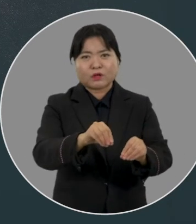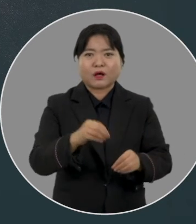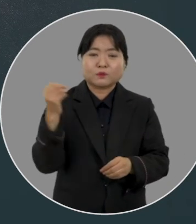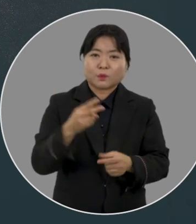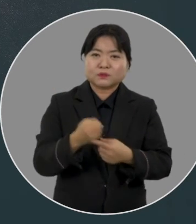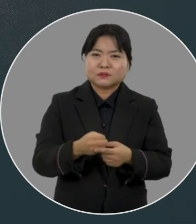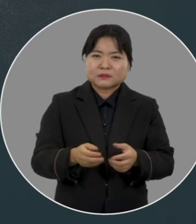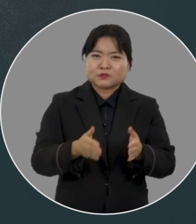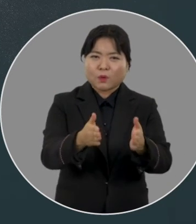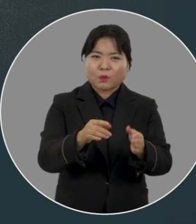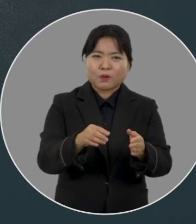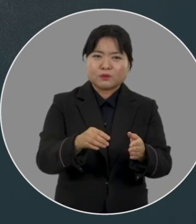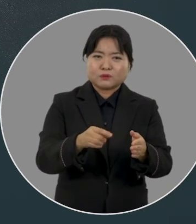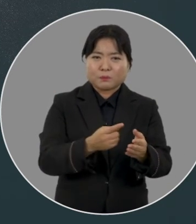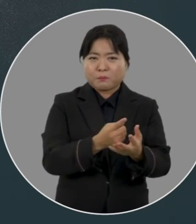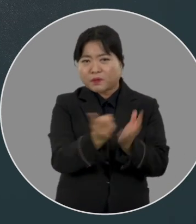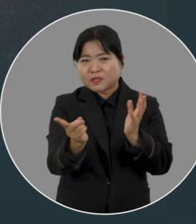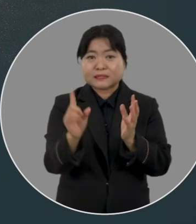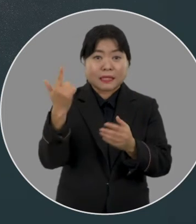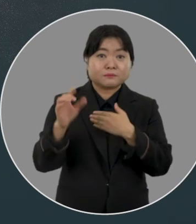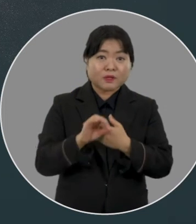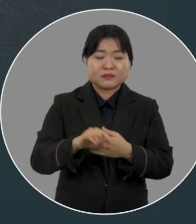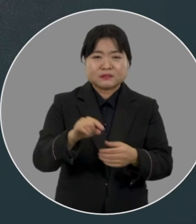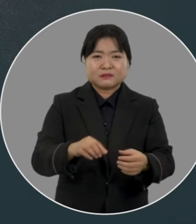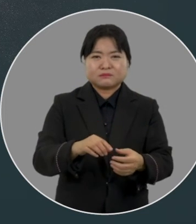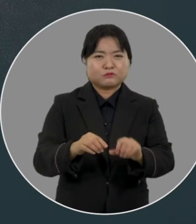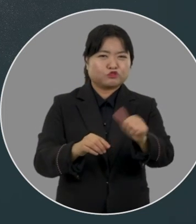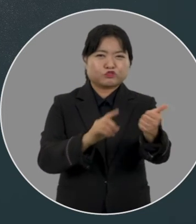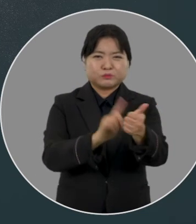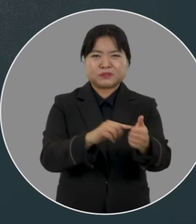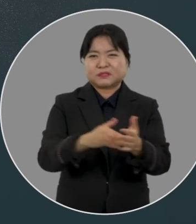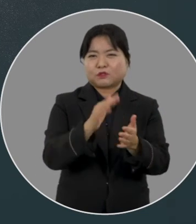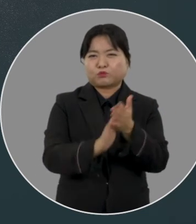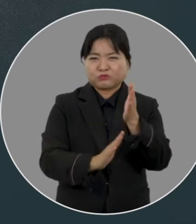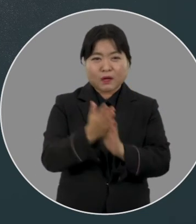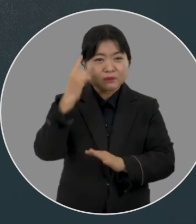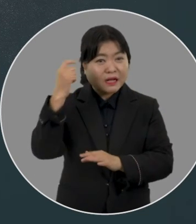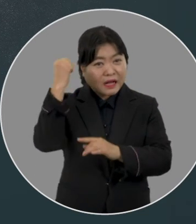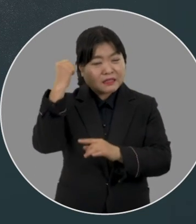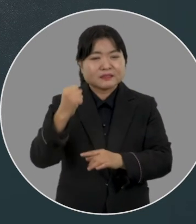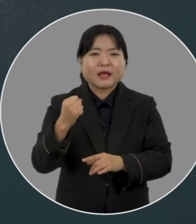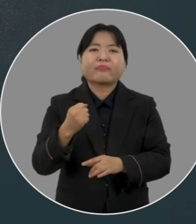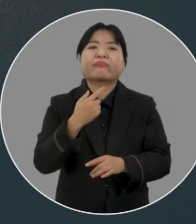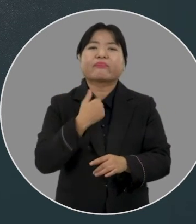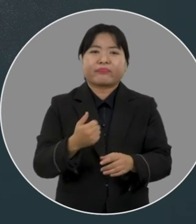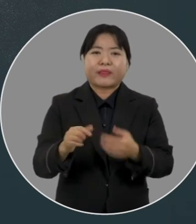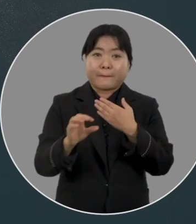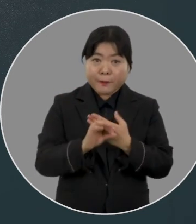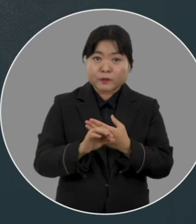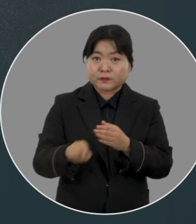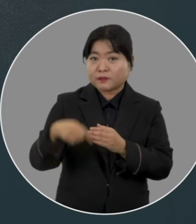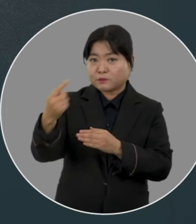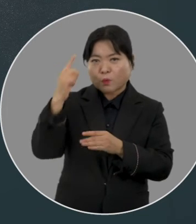혹은 선로를 벗어나거나 하지 않으면 이 대량의 죽음은 끝이 없구나 라고 생각을 했다면 그